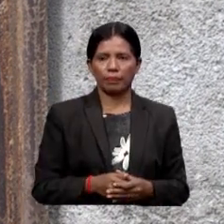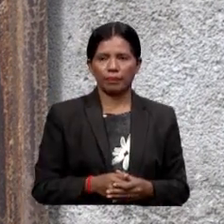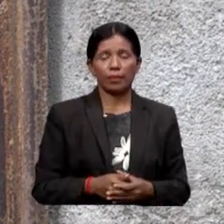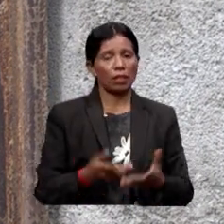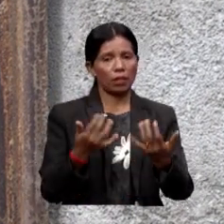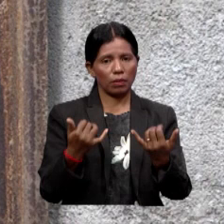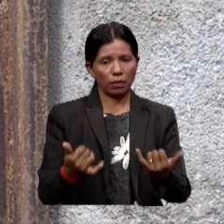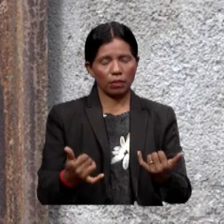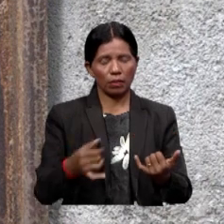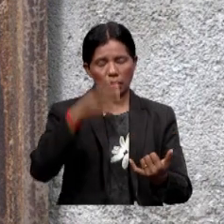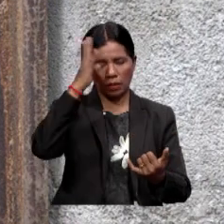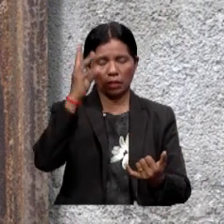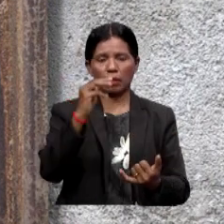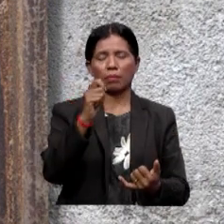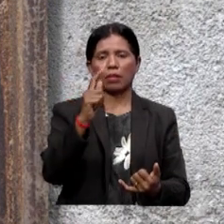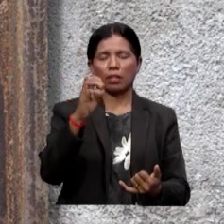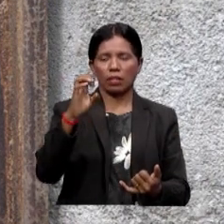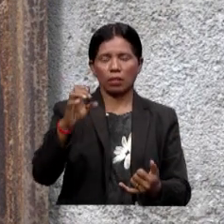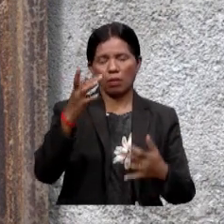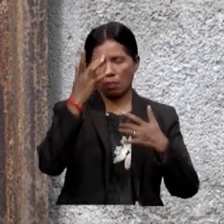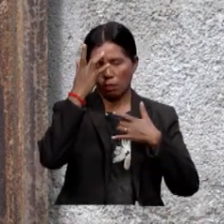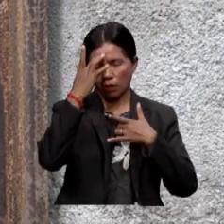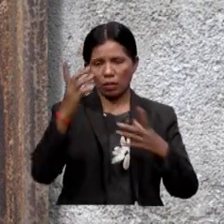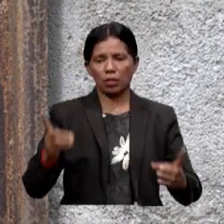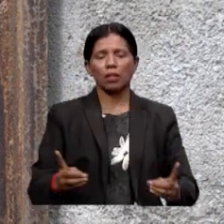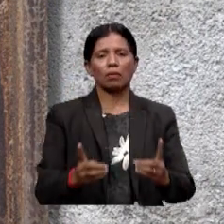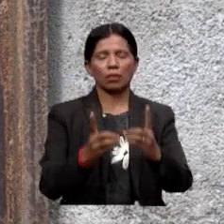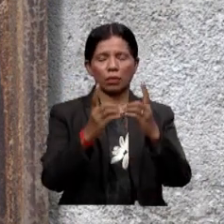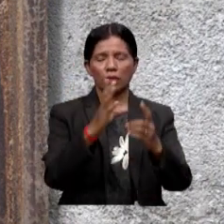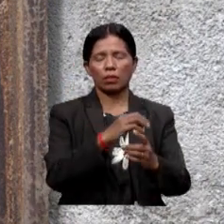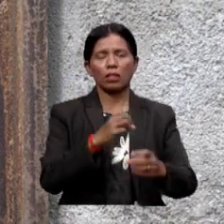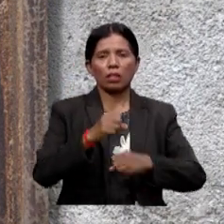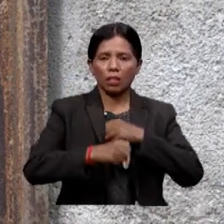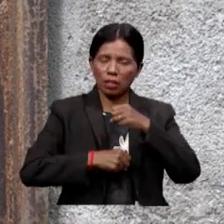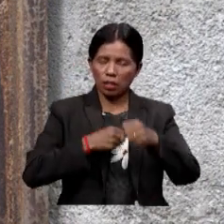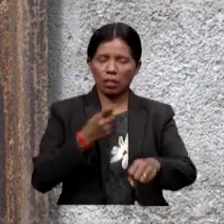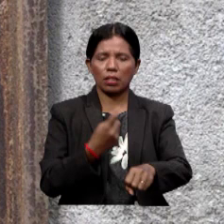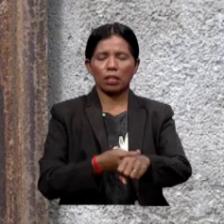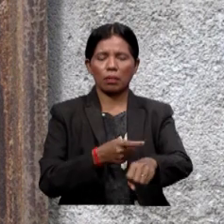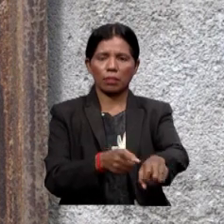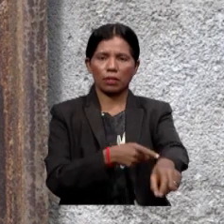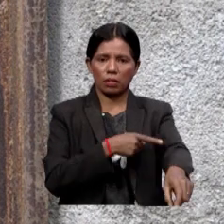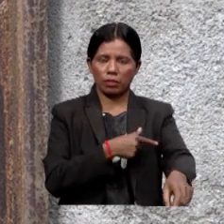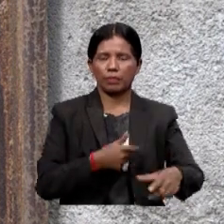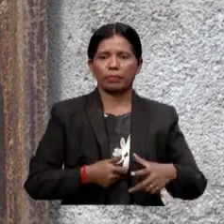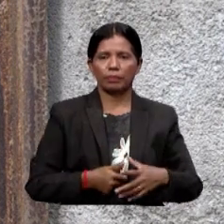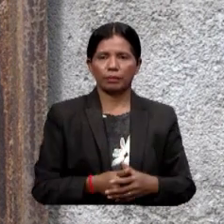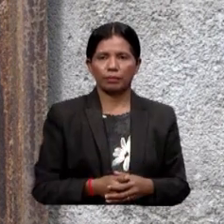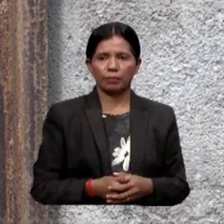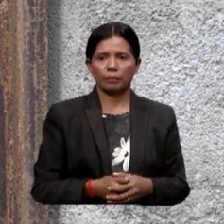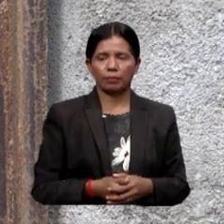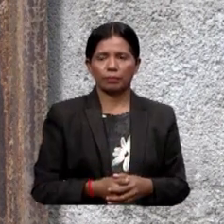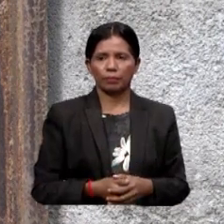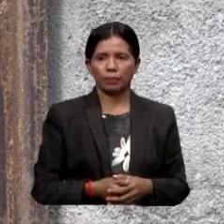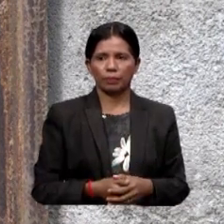Tadang ne, Senhor Mateus enfrenta ela moras ne benia sofre ona e a tempo naruk nilarang.